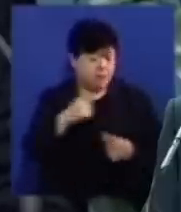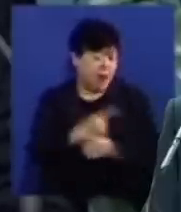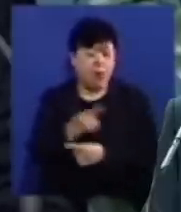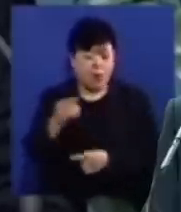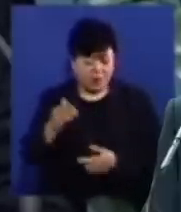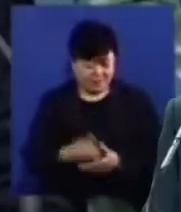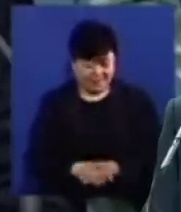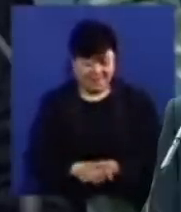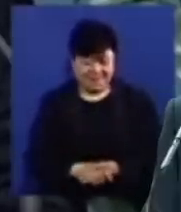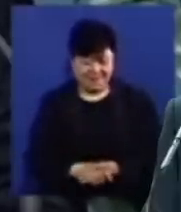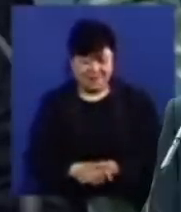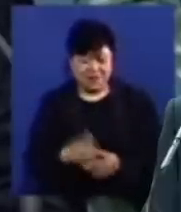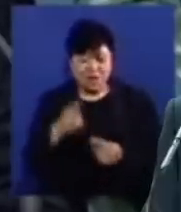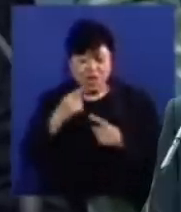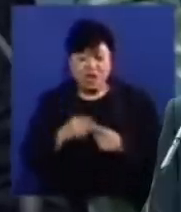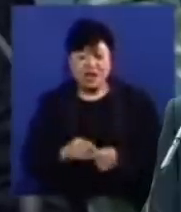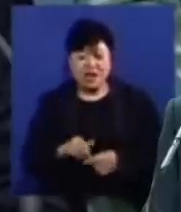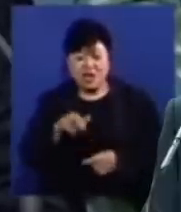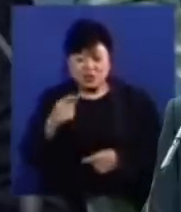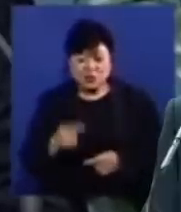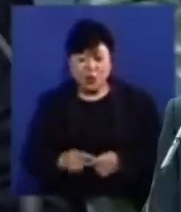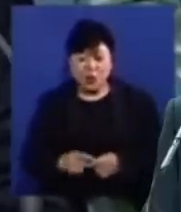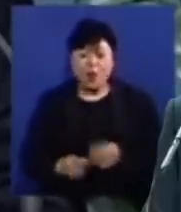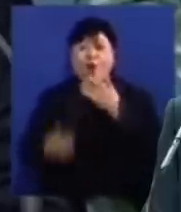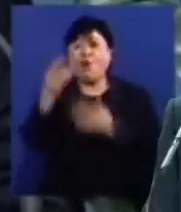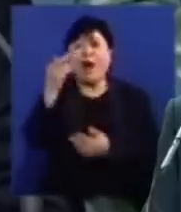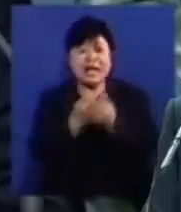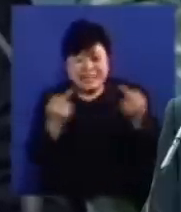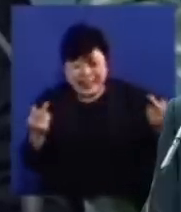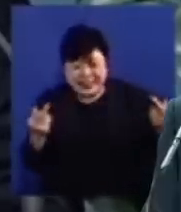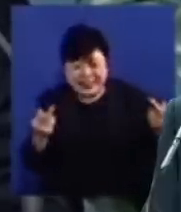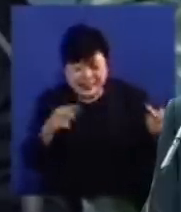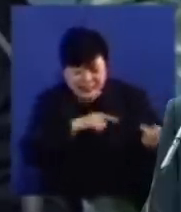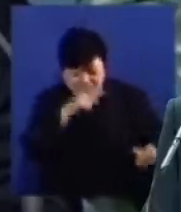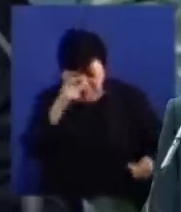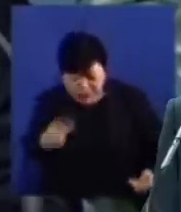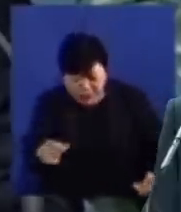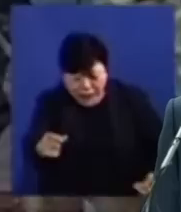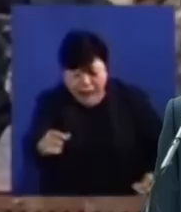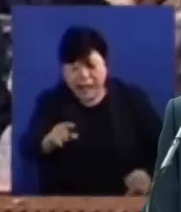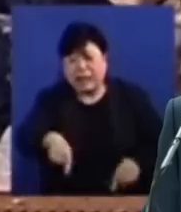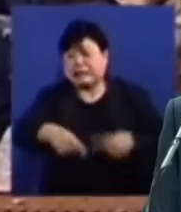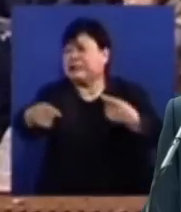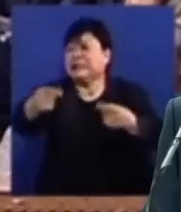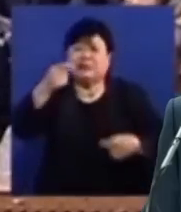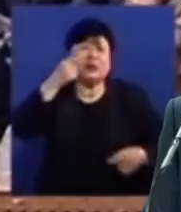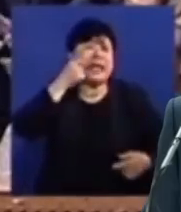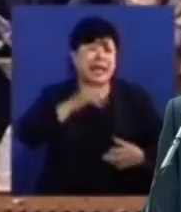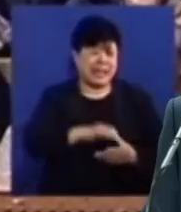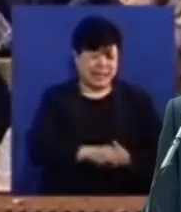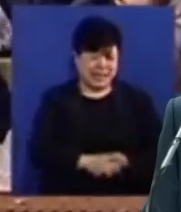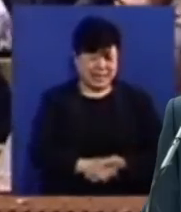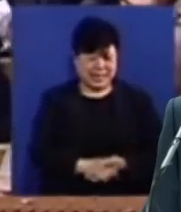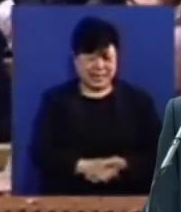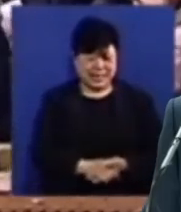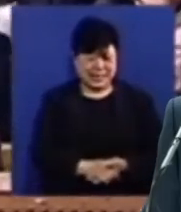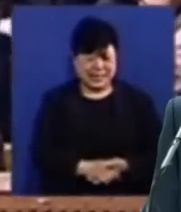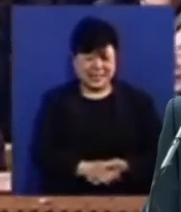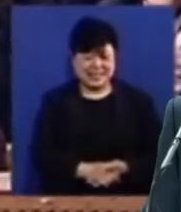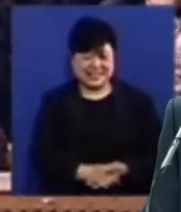그런데 만일 조화산이라고 이름 지어가지고 들어가라 한다면 나 들어가겠어요.